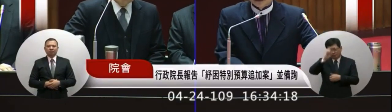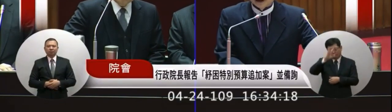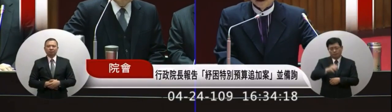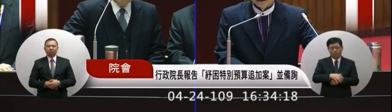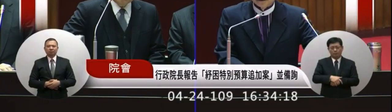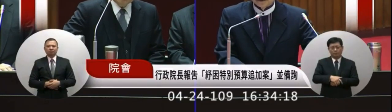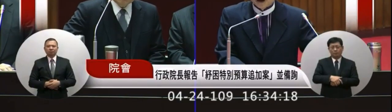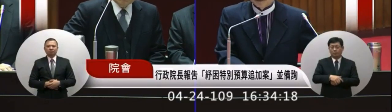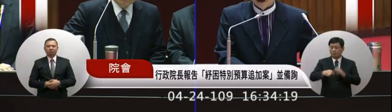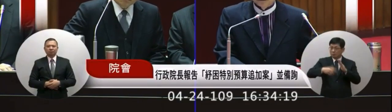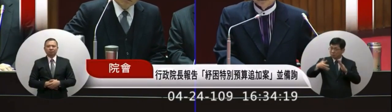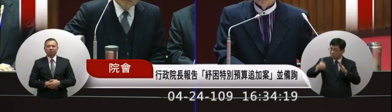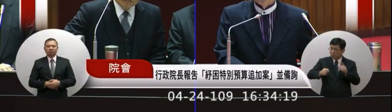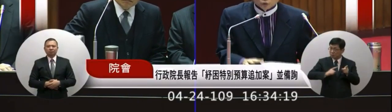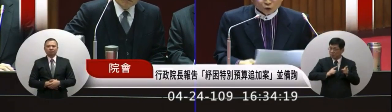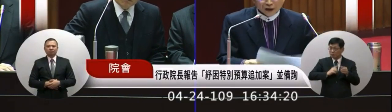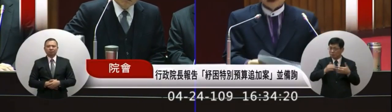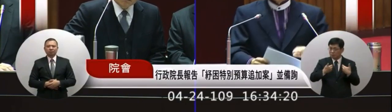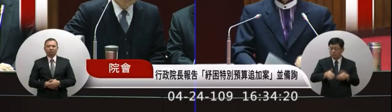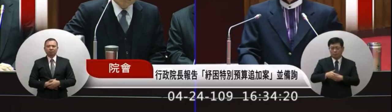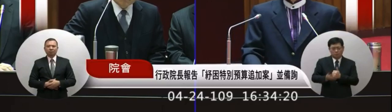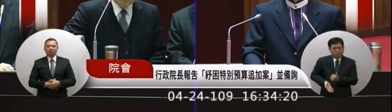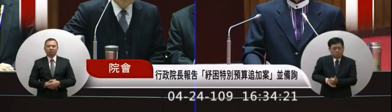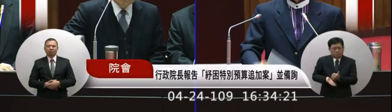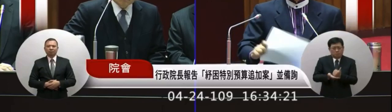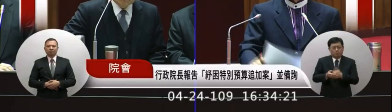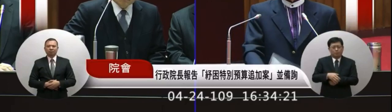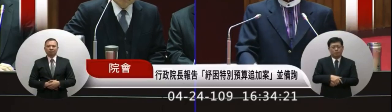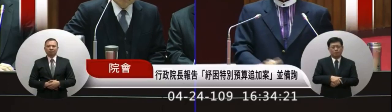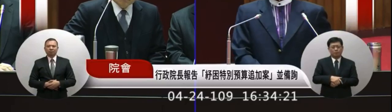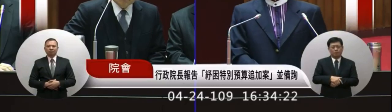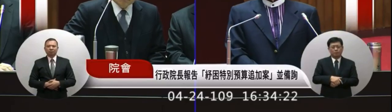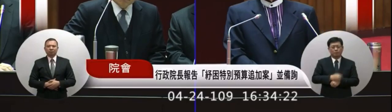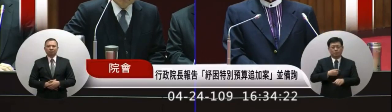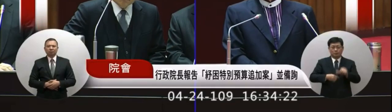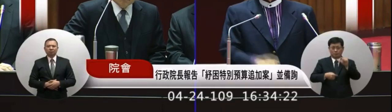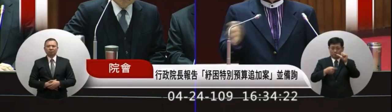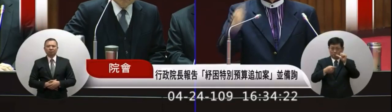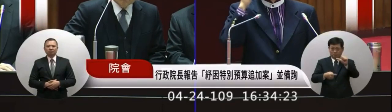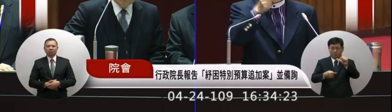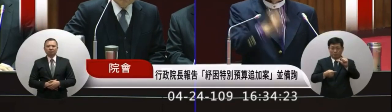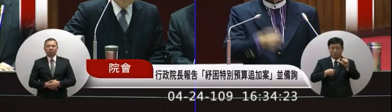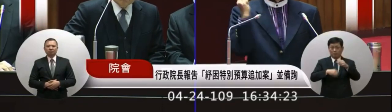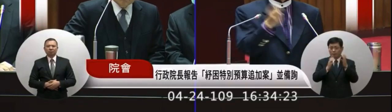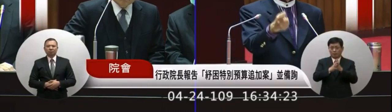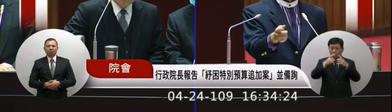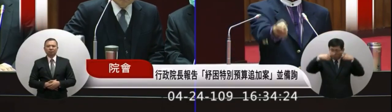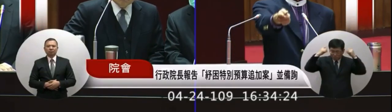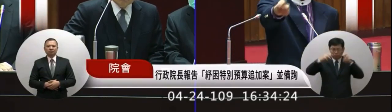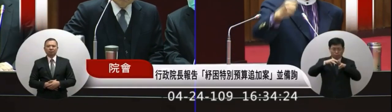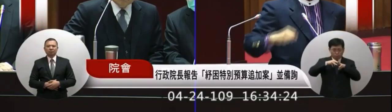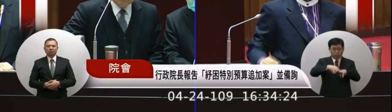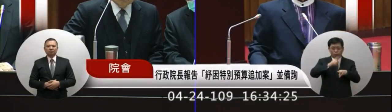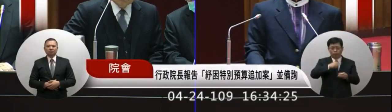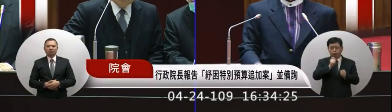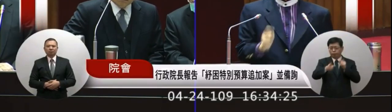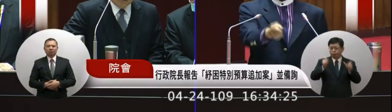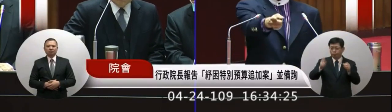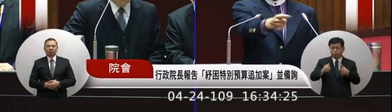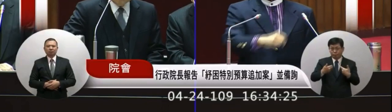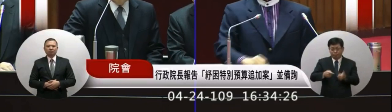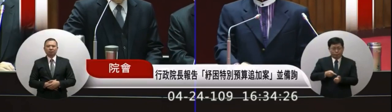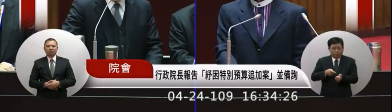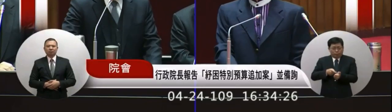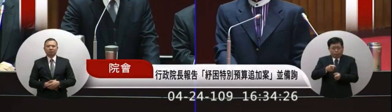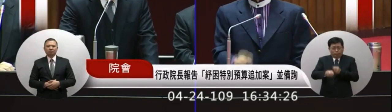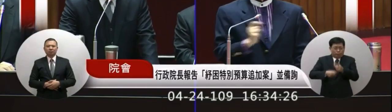那个时候院长，你要不要鼓励？5月1号，大家戴口罩出去认真消费，刺